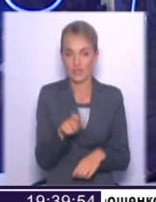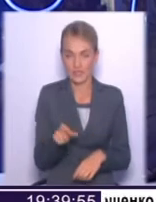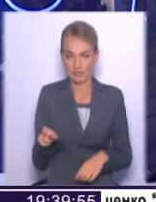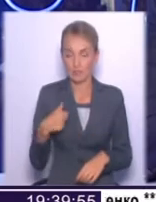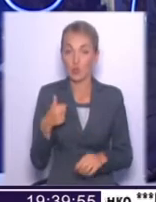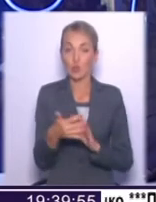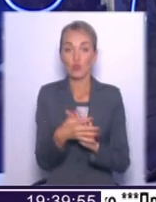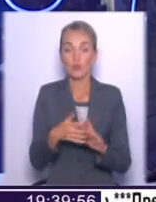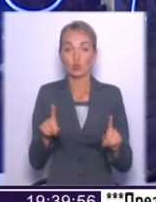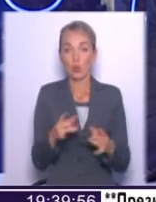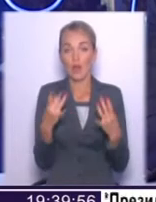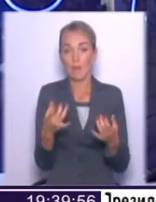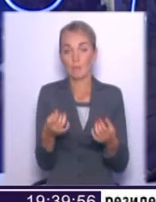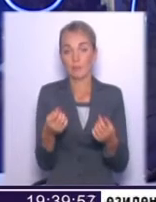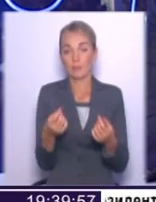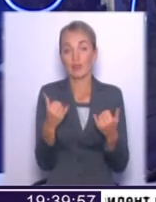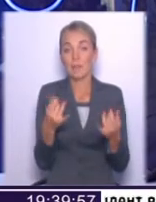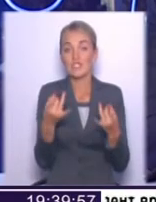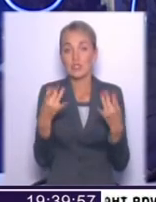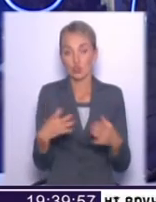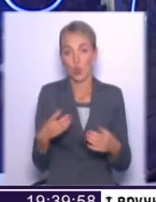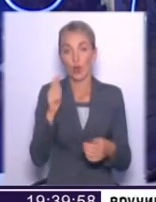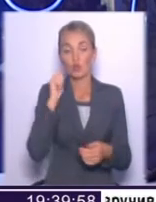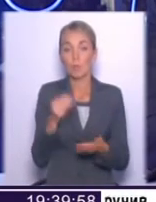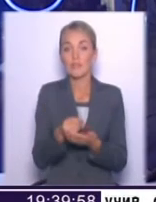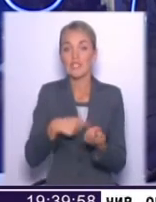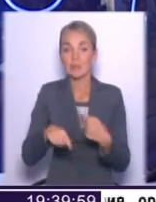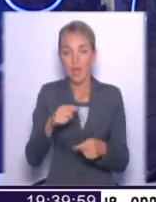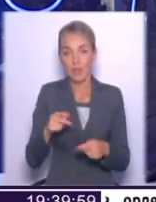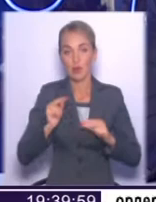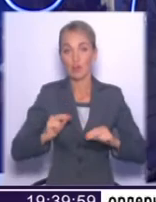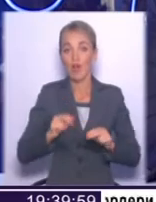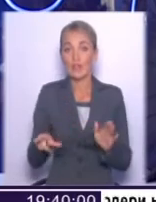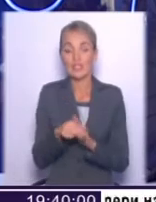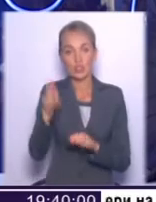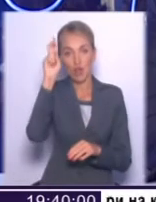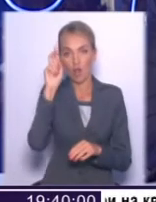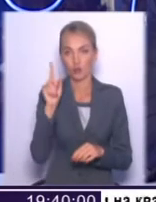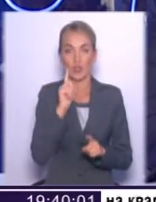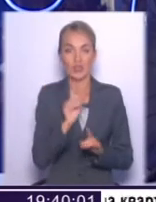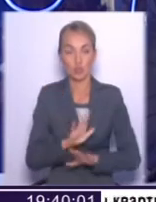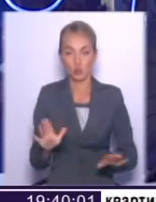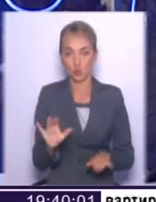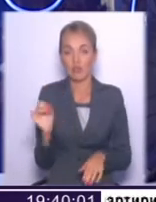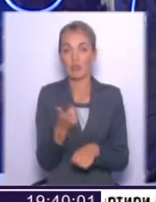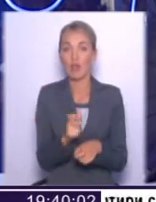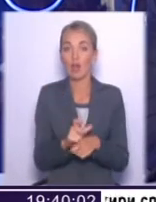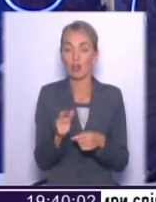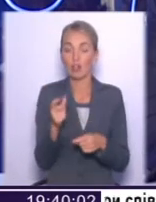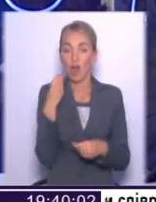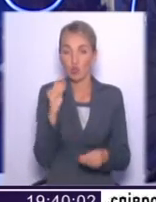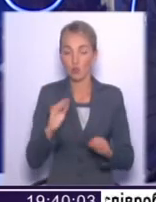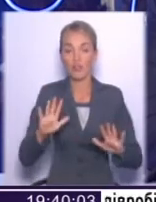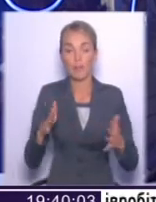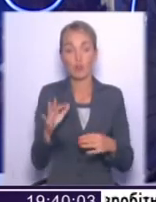для пересічного українського бізнесмена працювати з державою дуже незручно, і в найкращому випадку він за